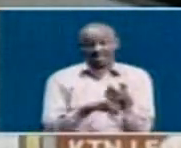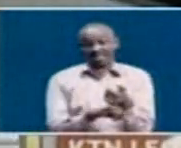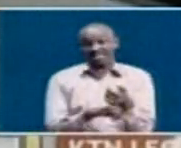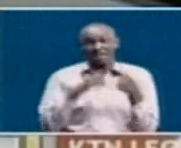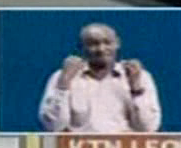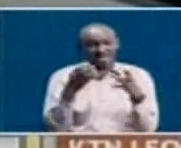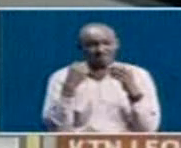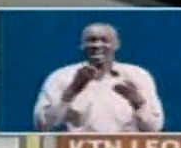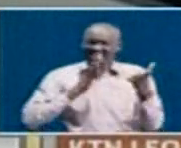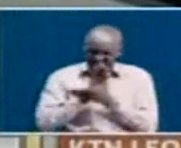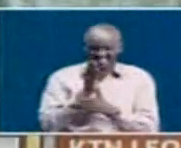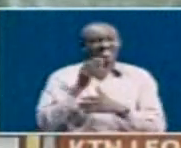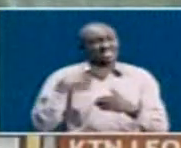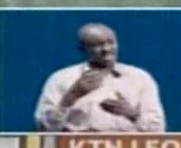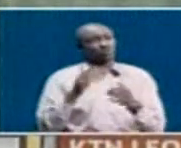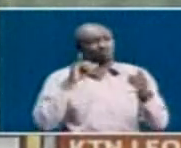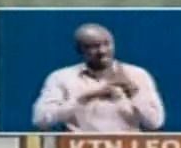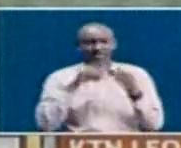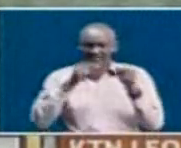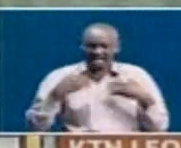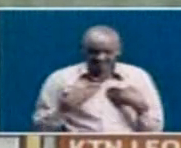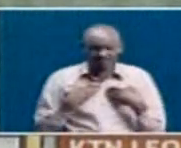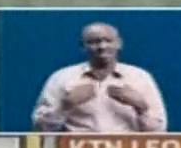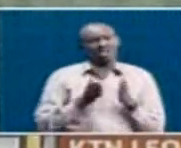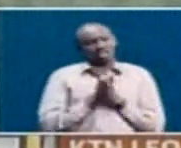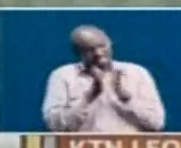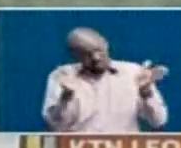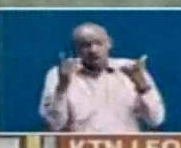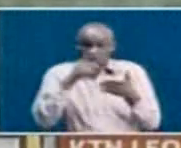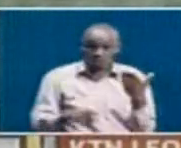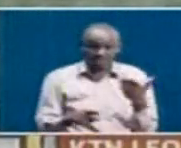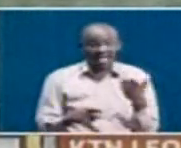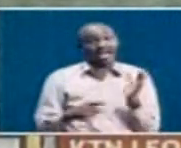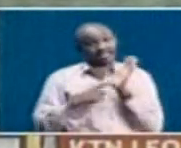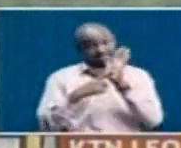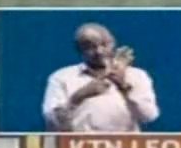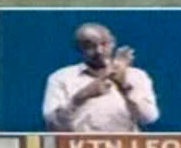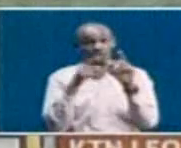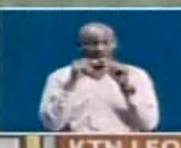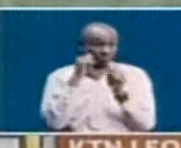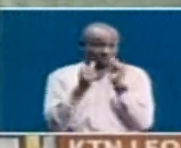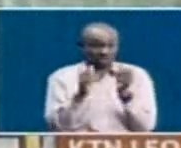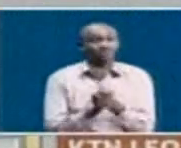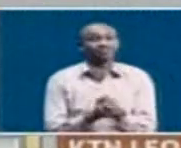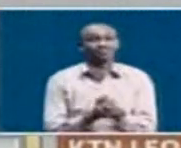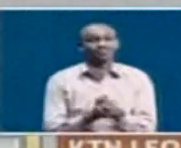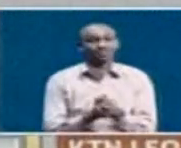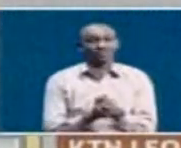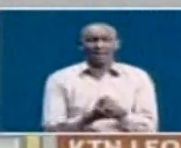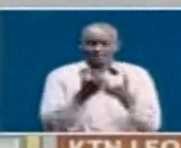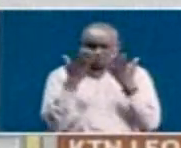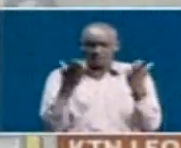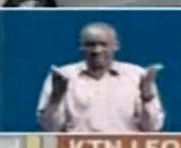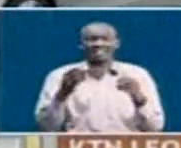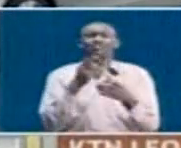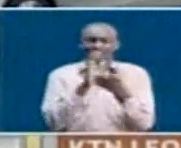haki katika ndoa kumiliki mali, iwe ya jumla au la. Mfano vipengee vinavyoweza kusaidia ni kwamba mali iliyochumwa